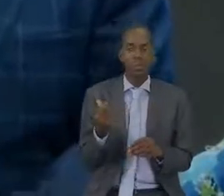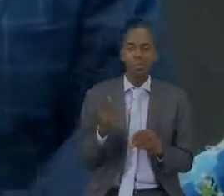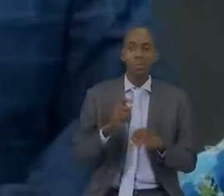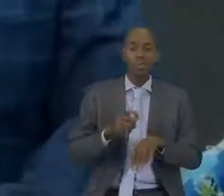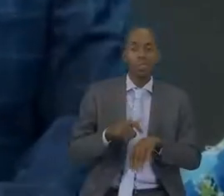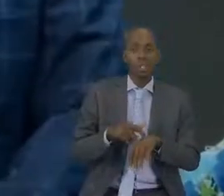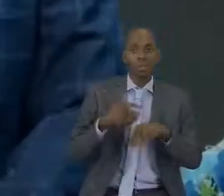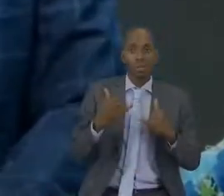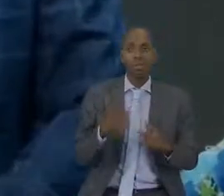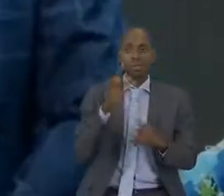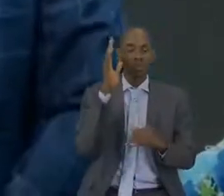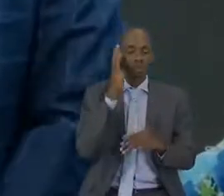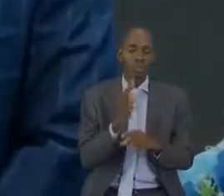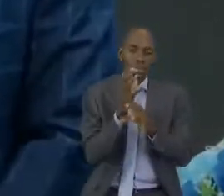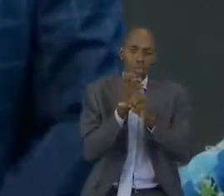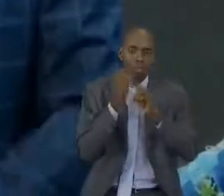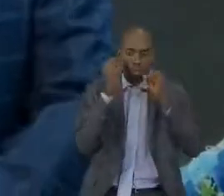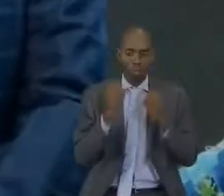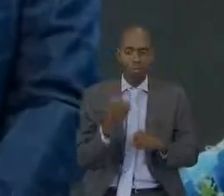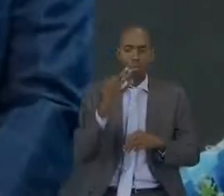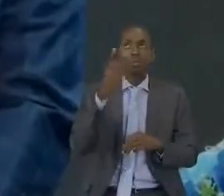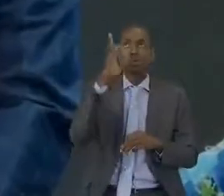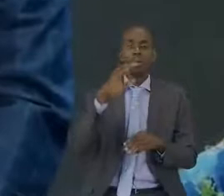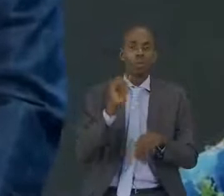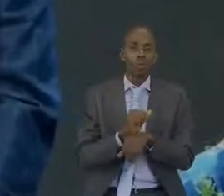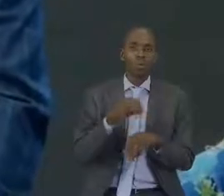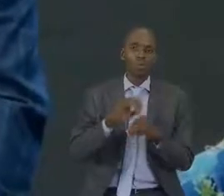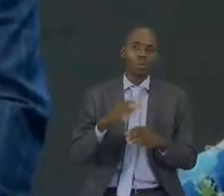Vous verrez la puissance de Dieu dans votre vie.